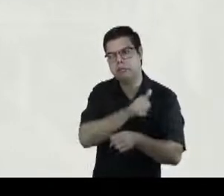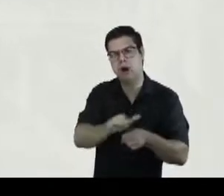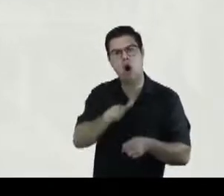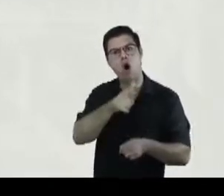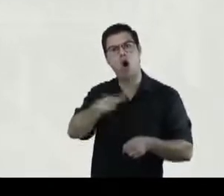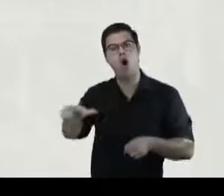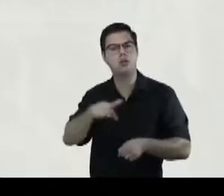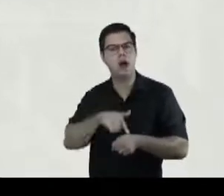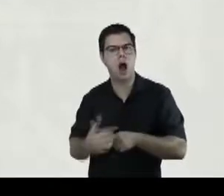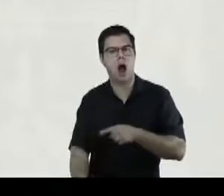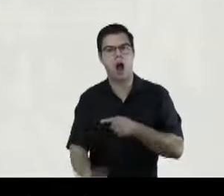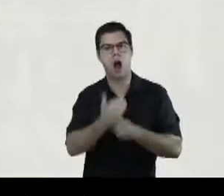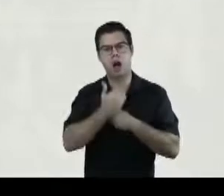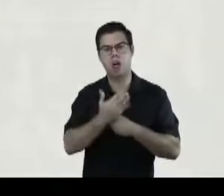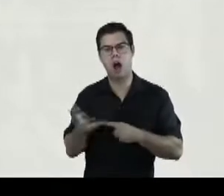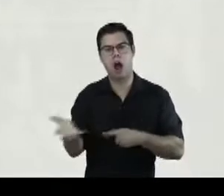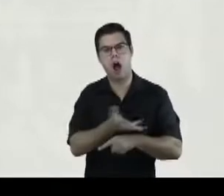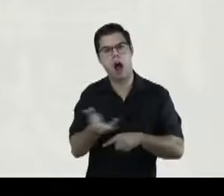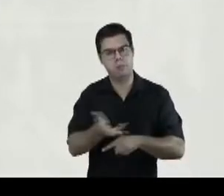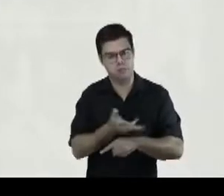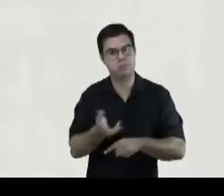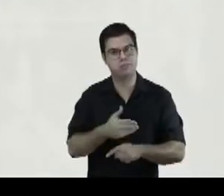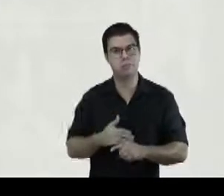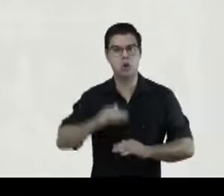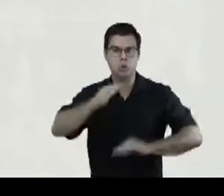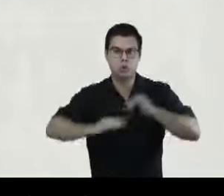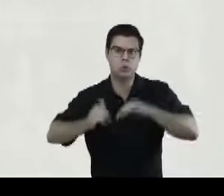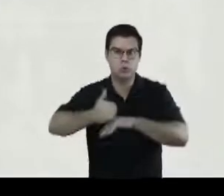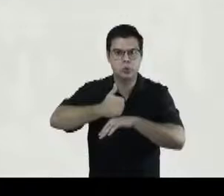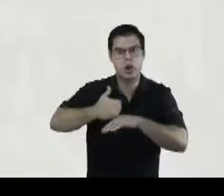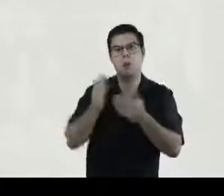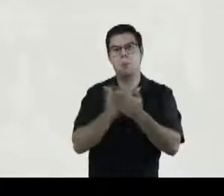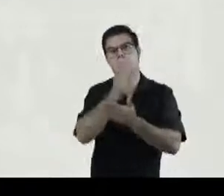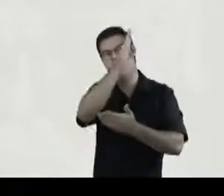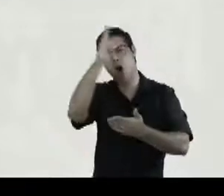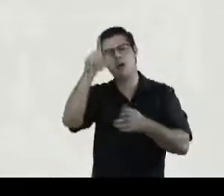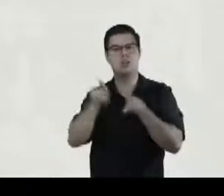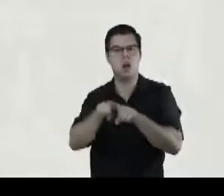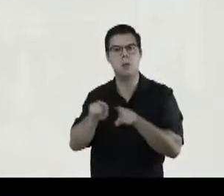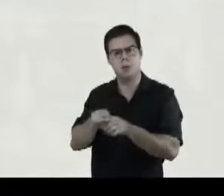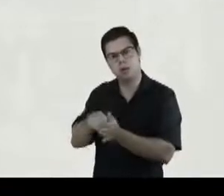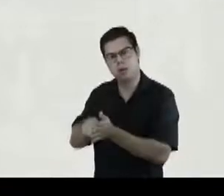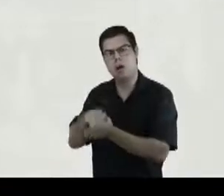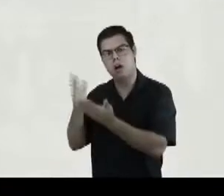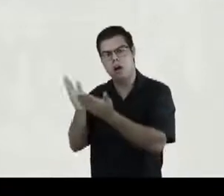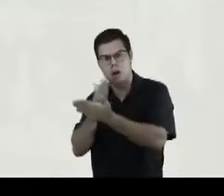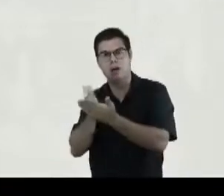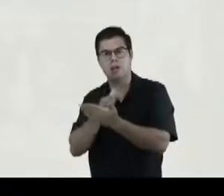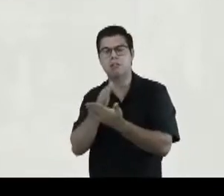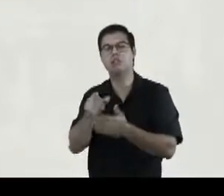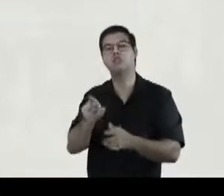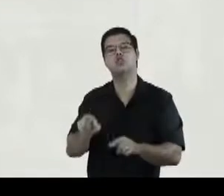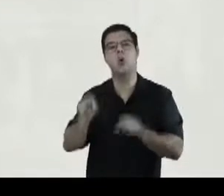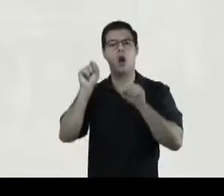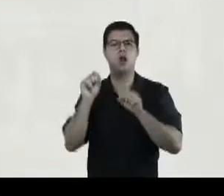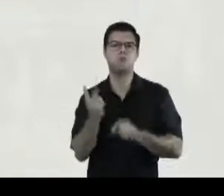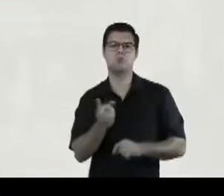les bibliothécaires comme les bibliographes ont donc parfois choisi les deux solutions, ou bien ont choisi entre les deux